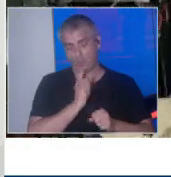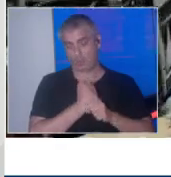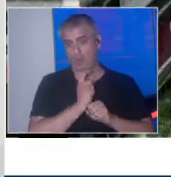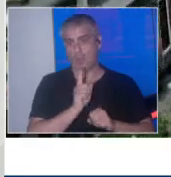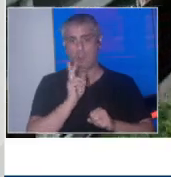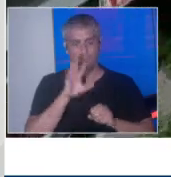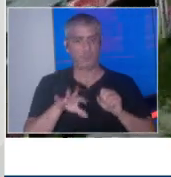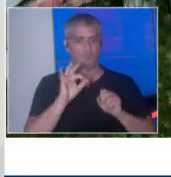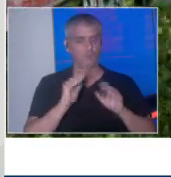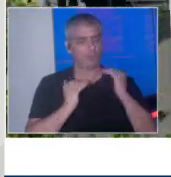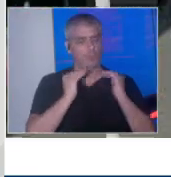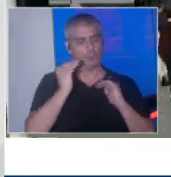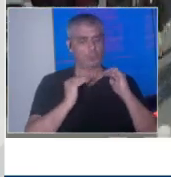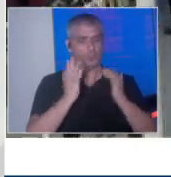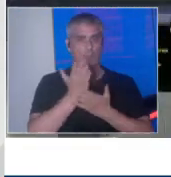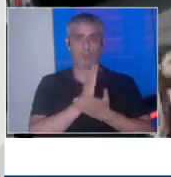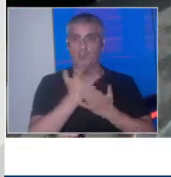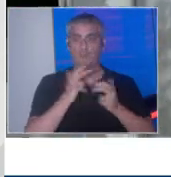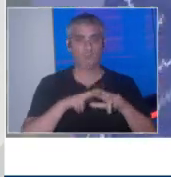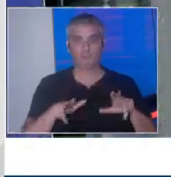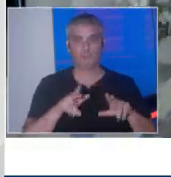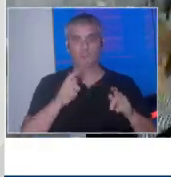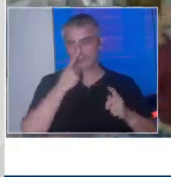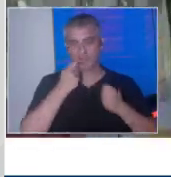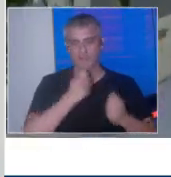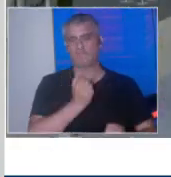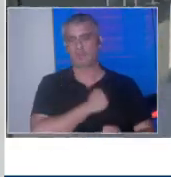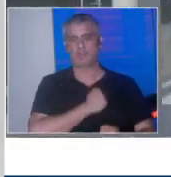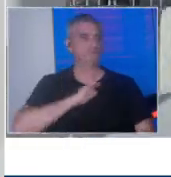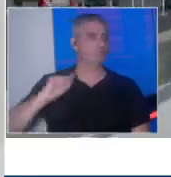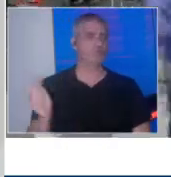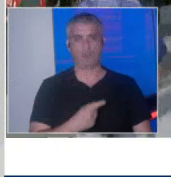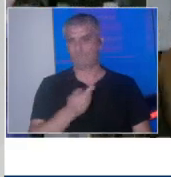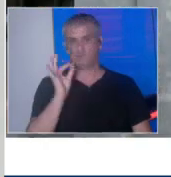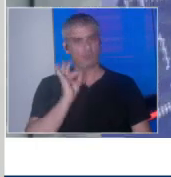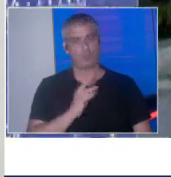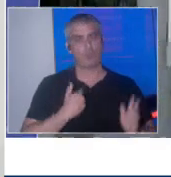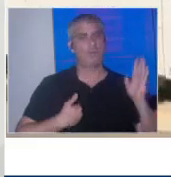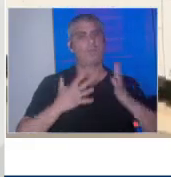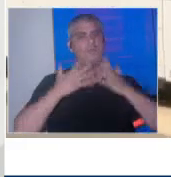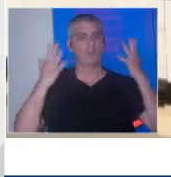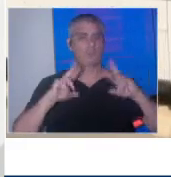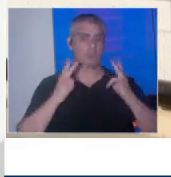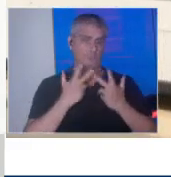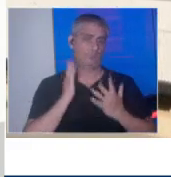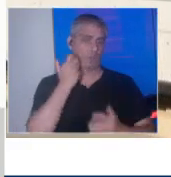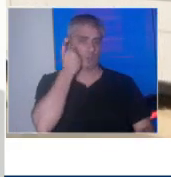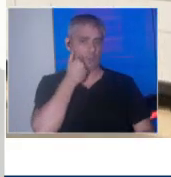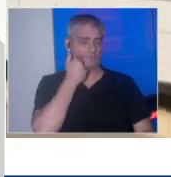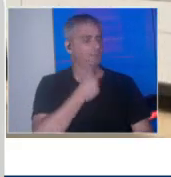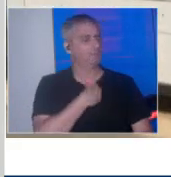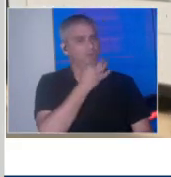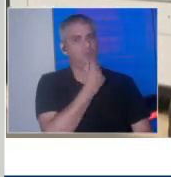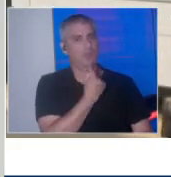לא. אפשר למצוא פה את האמצע. כרגע המציאות היא מציאות של כפייה דתית, וזה בסוף פוגע ברוב אדיר בציבור, וזה מאוד מאוד חבל. איתי,